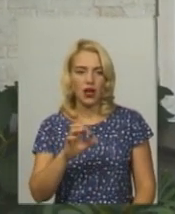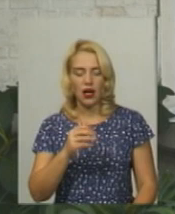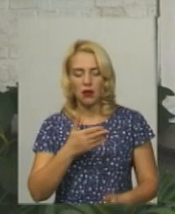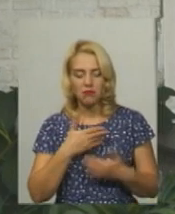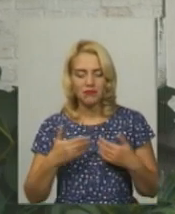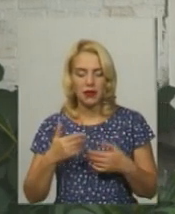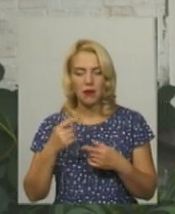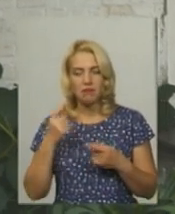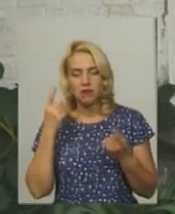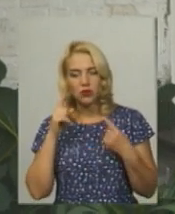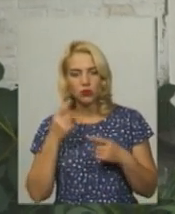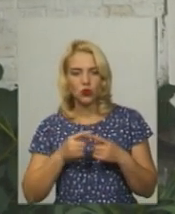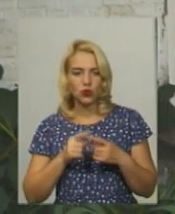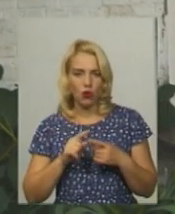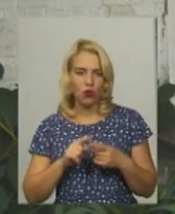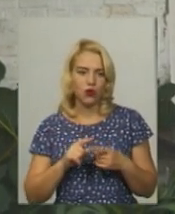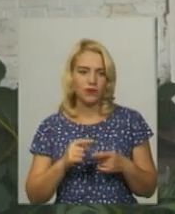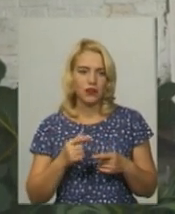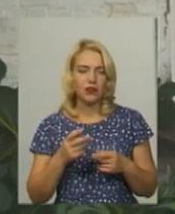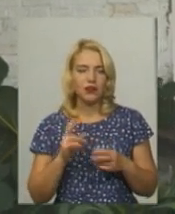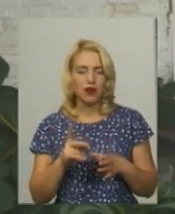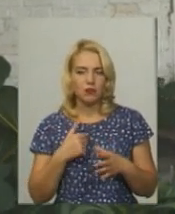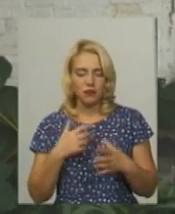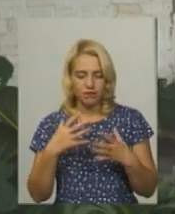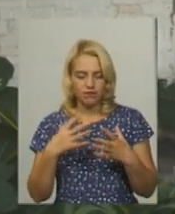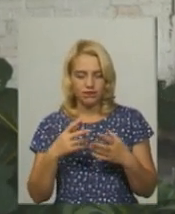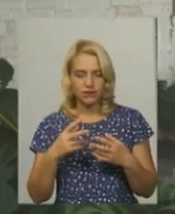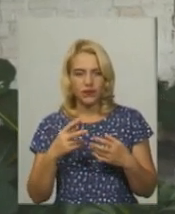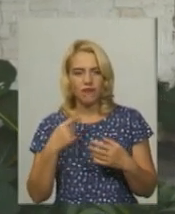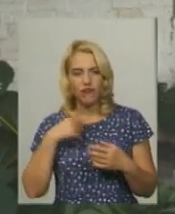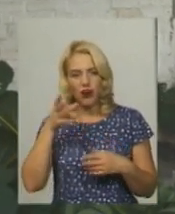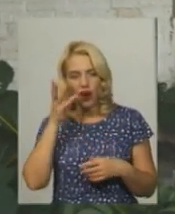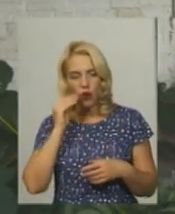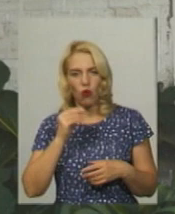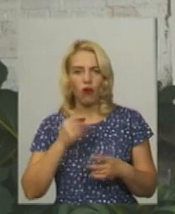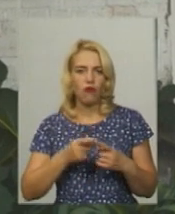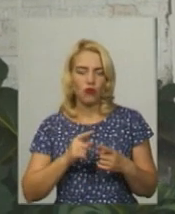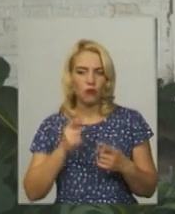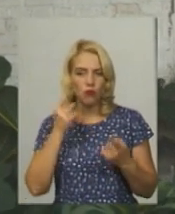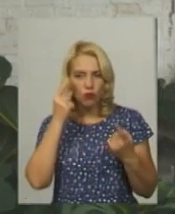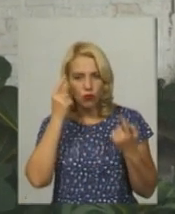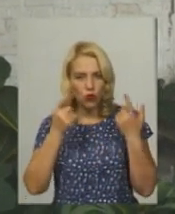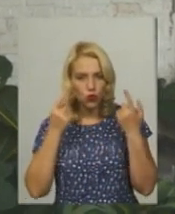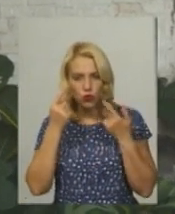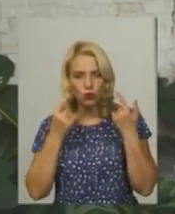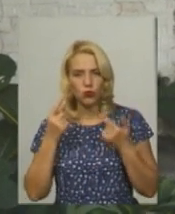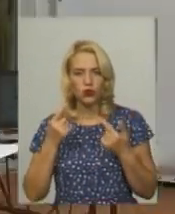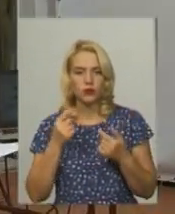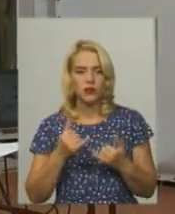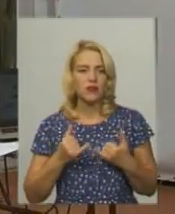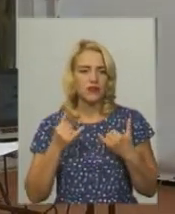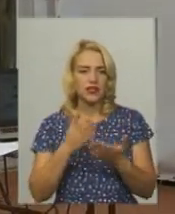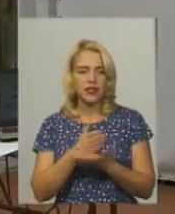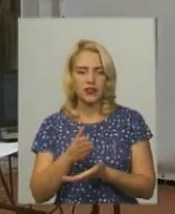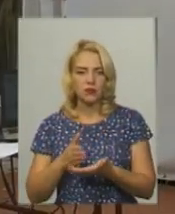ми приміряємо на себе такий костюм. Тобто ми враховуємо і придумуємо для персонажів усі аспекти.